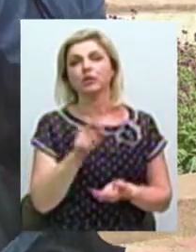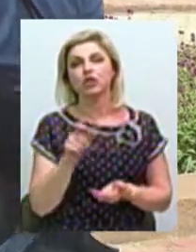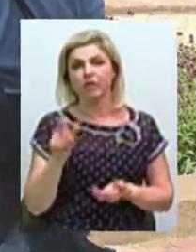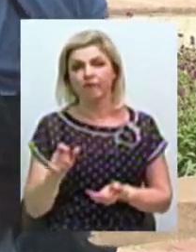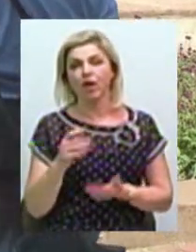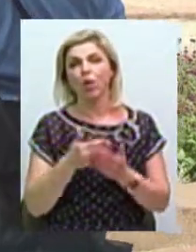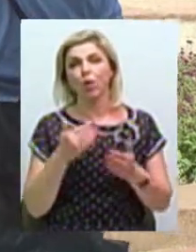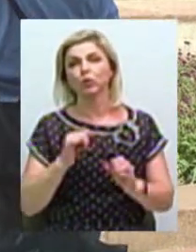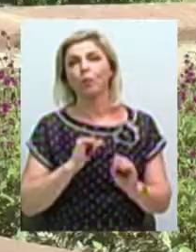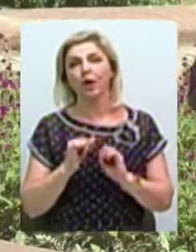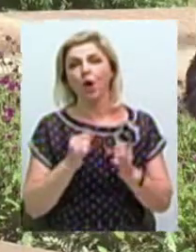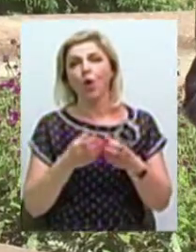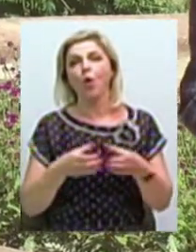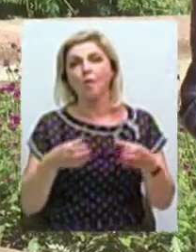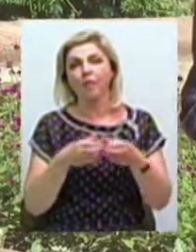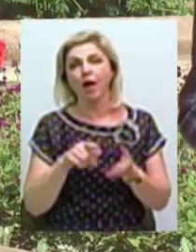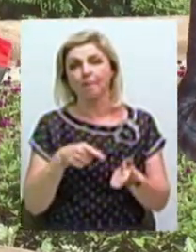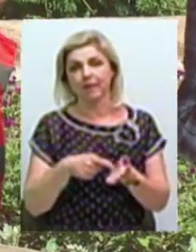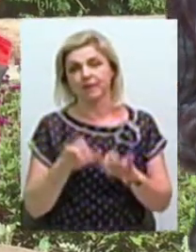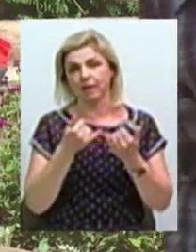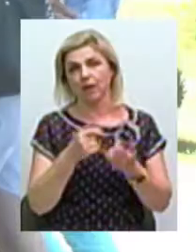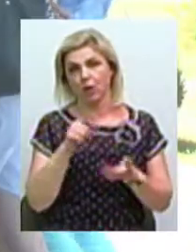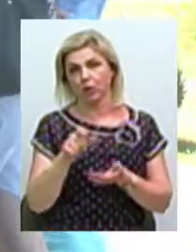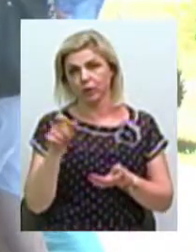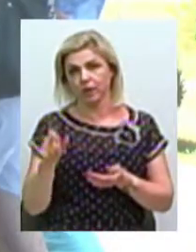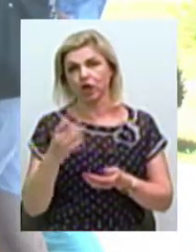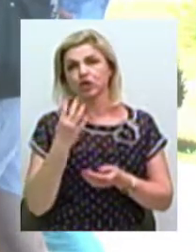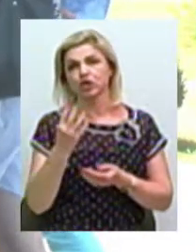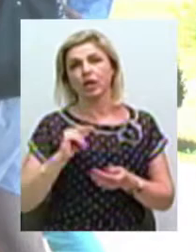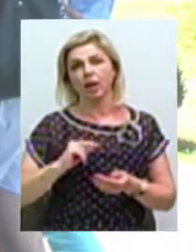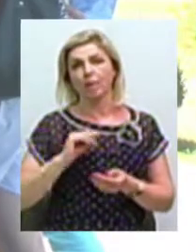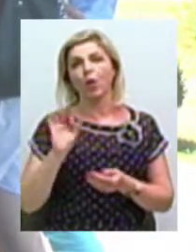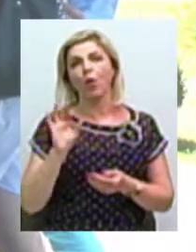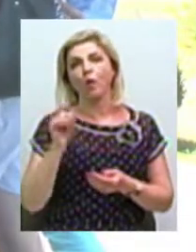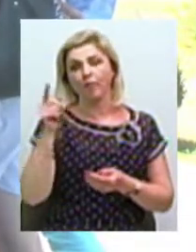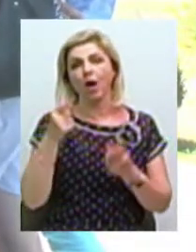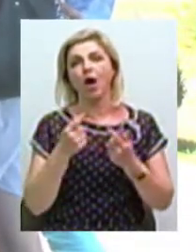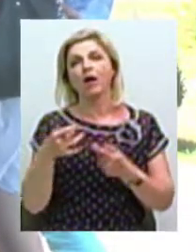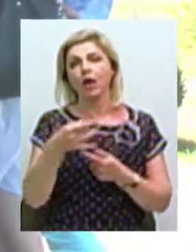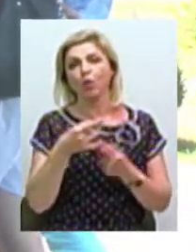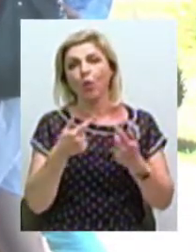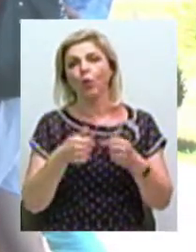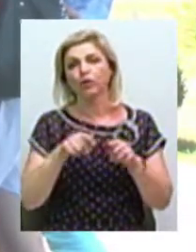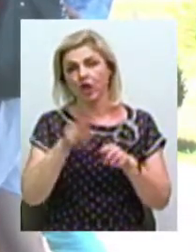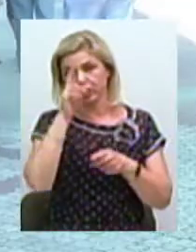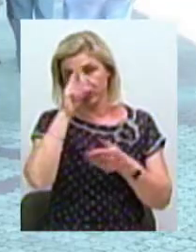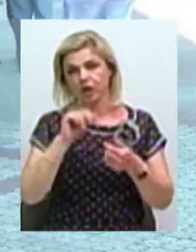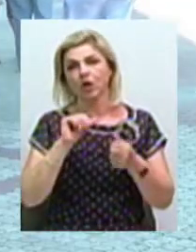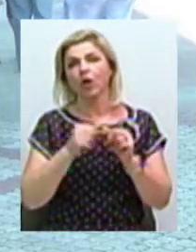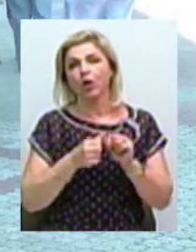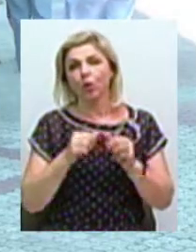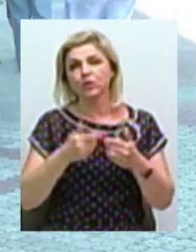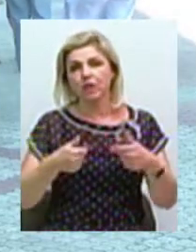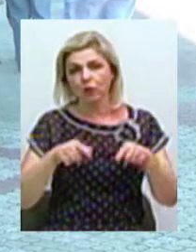представників від управляючої компанії «Місто для людей», 4 працівники Корабельного районного відділу філії Держустанови «Центр пробації» та